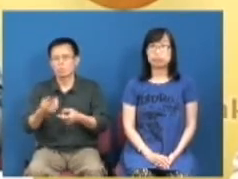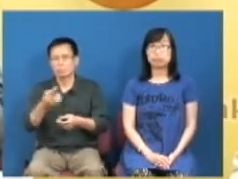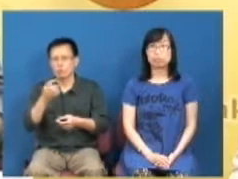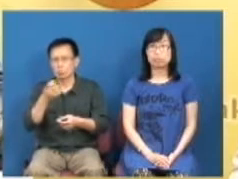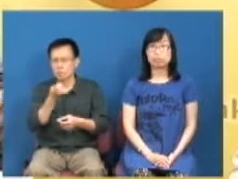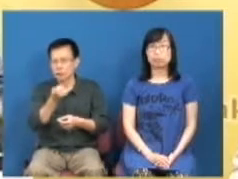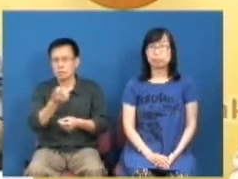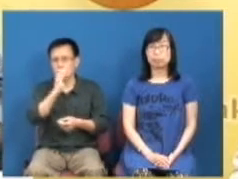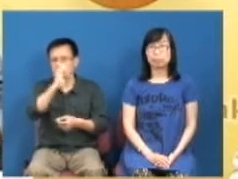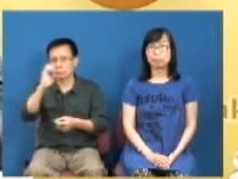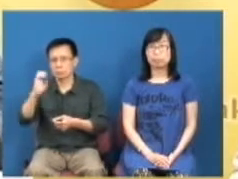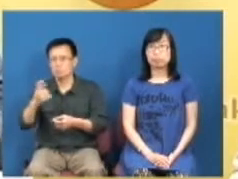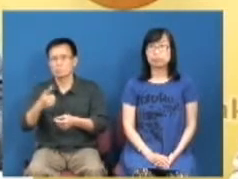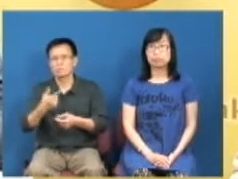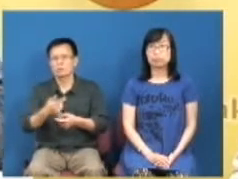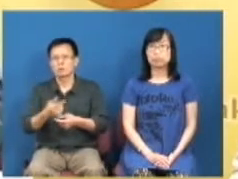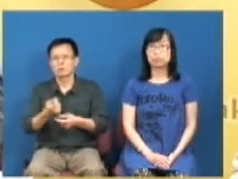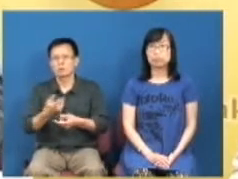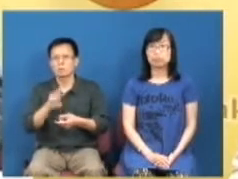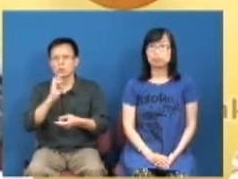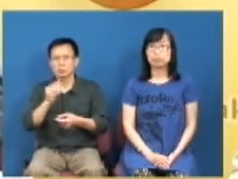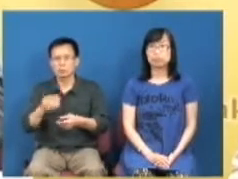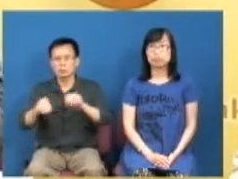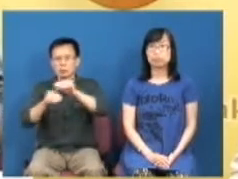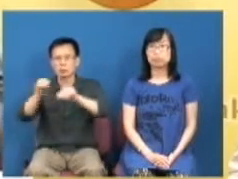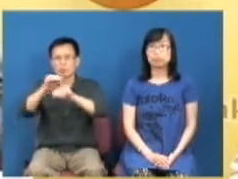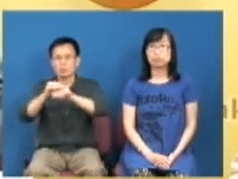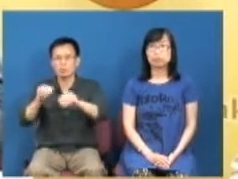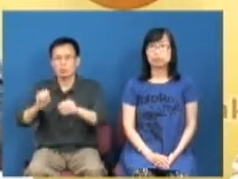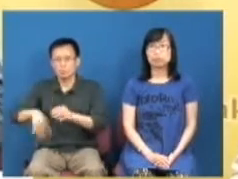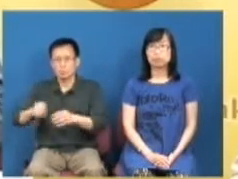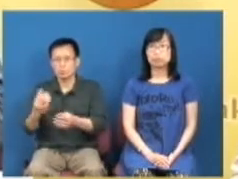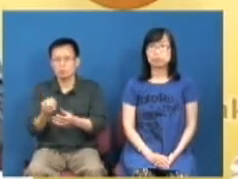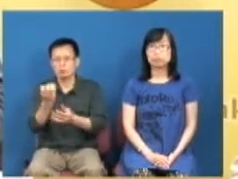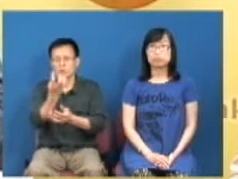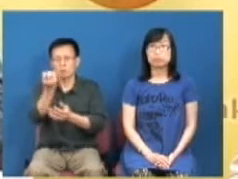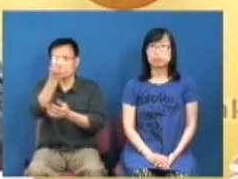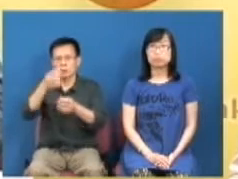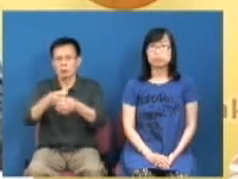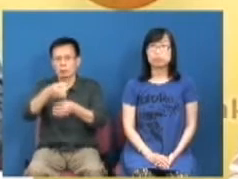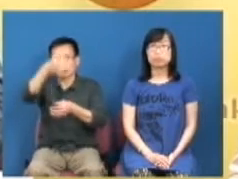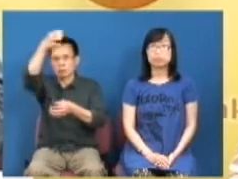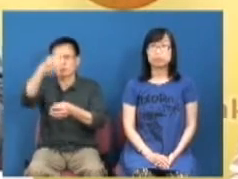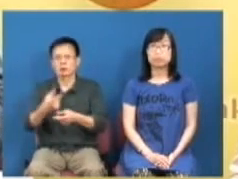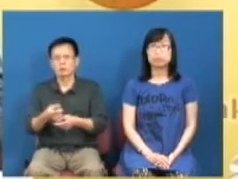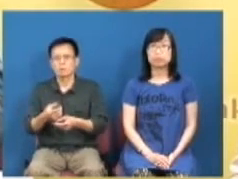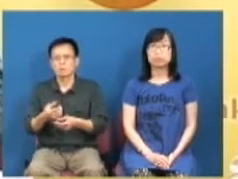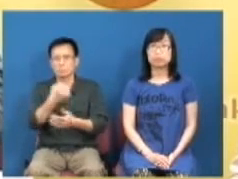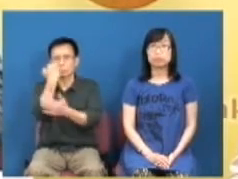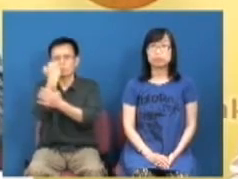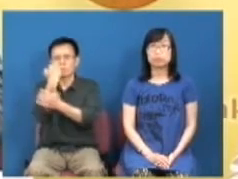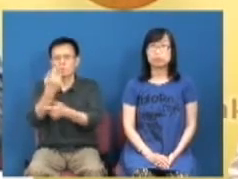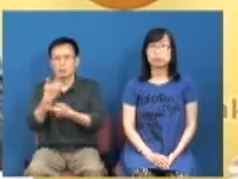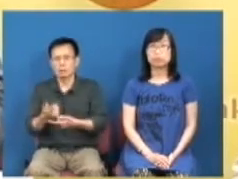邊，你睇之前起焚化爐都咁多人反對嘅時候，咁嗰方面其實而家都好更加大嘅